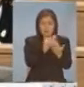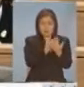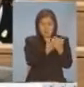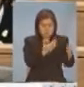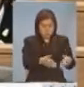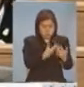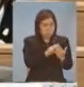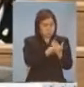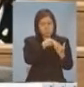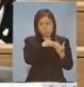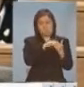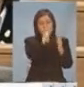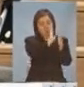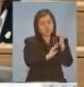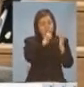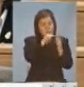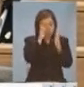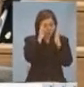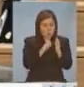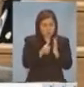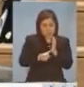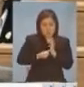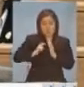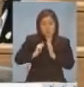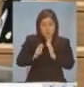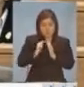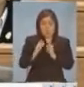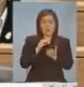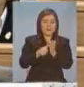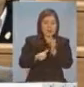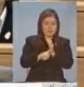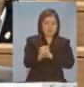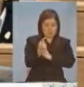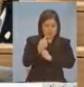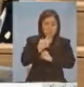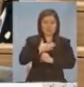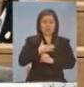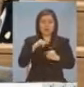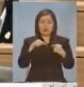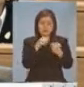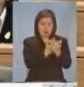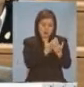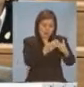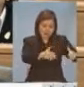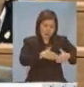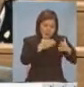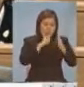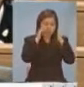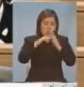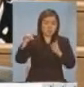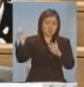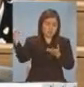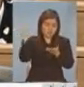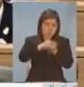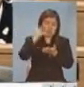ยนะคะท่านประธานคะพี่น้องผู้เสียภาษีอากรทวงถามดิฉันค่ะว่ารายได้จากผู้ที่มาเยี่ยมเยือนภายในประเทศเนี่ย